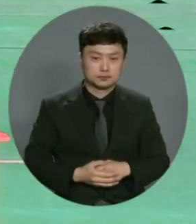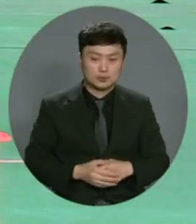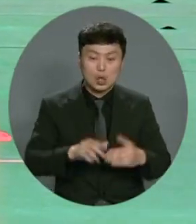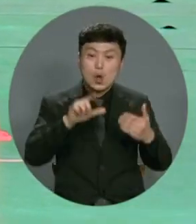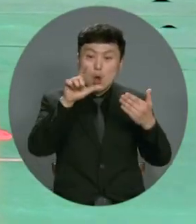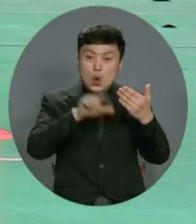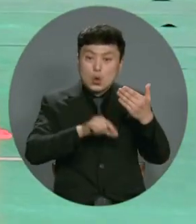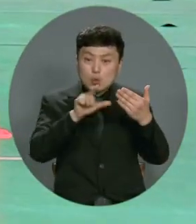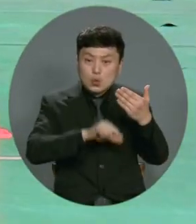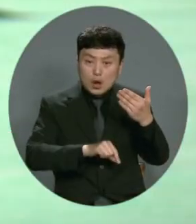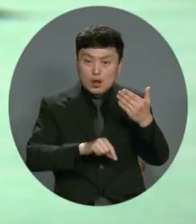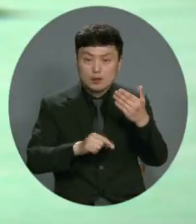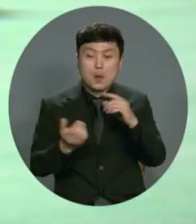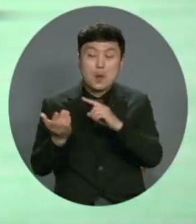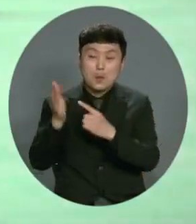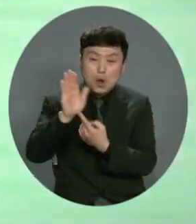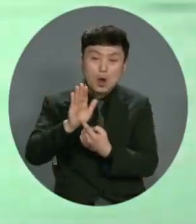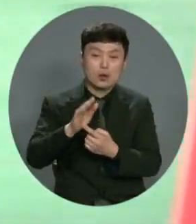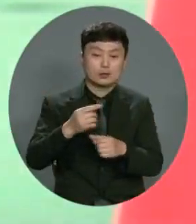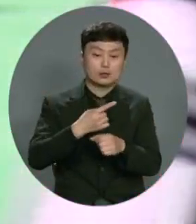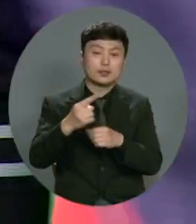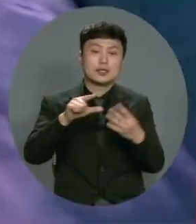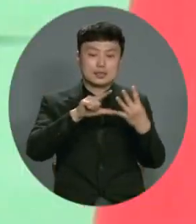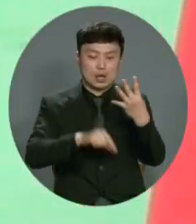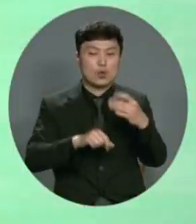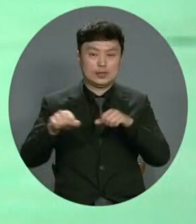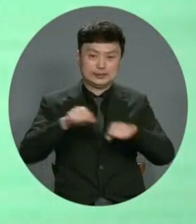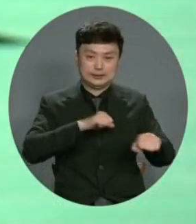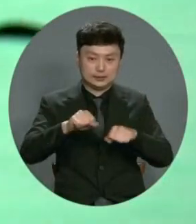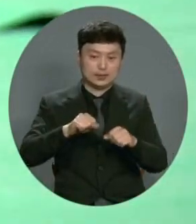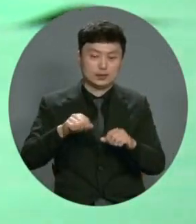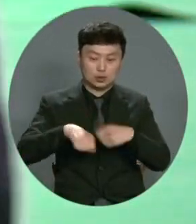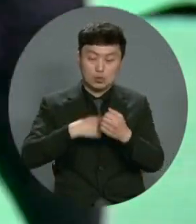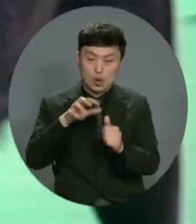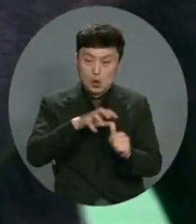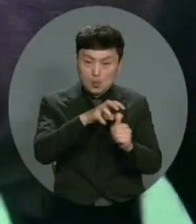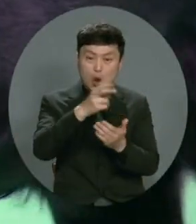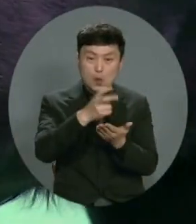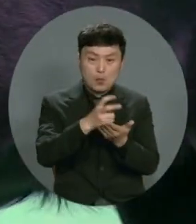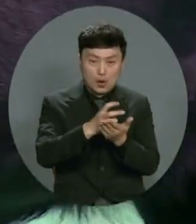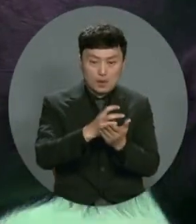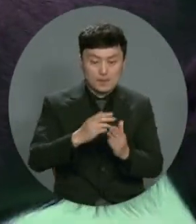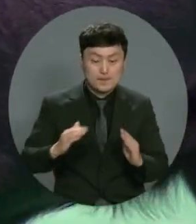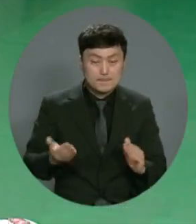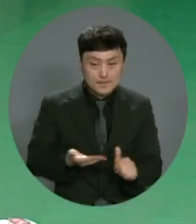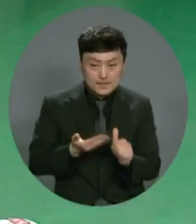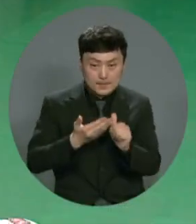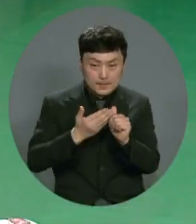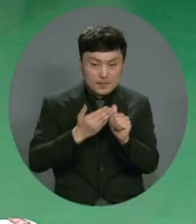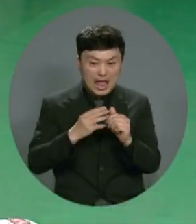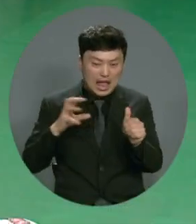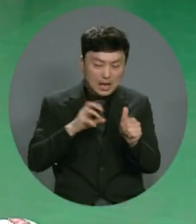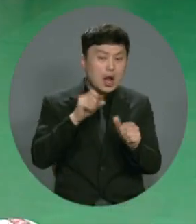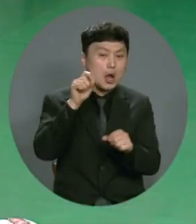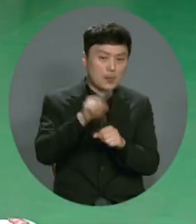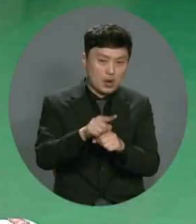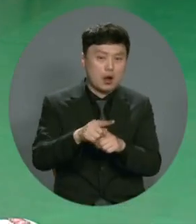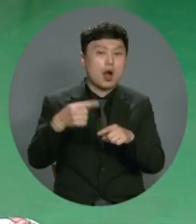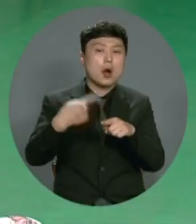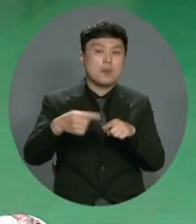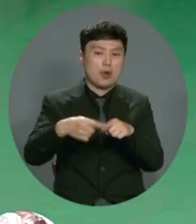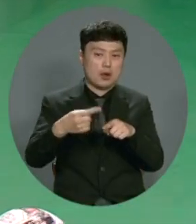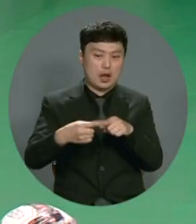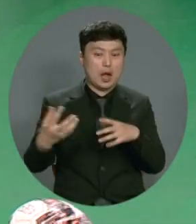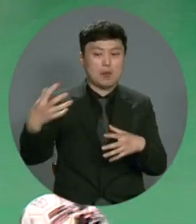학술대회를 통해 처음 공개된 뒤 내년 4월 시행 예정인 동물 보호법상 반려견 기질 평가에 단계적으로 반영되는 걸